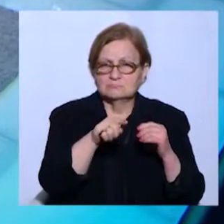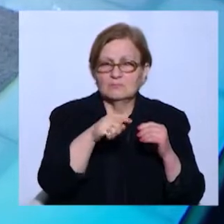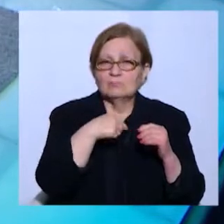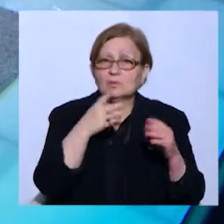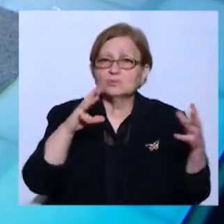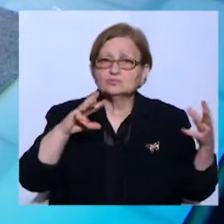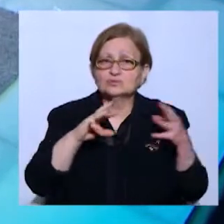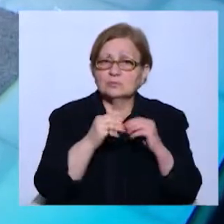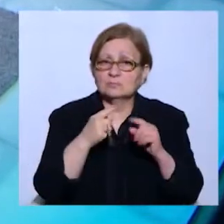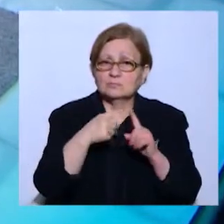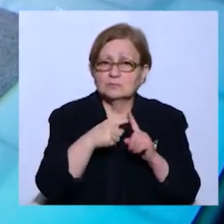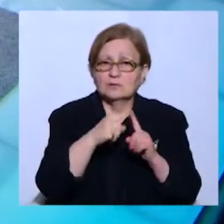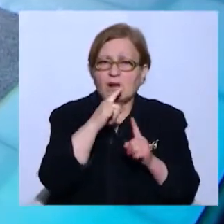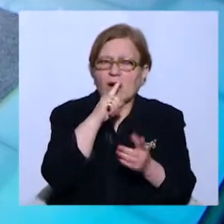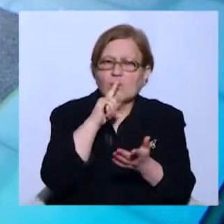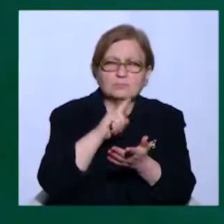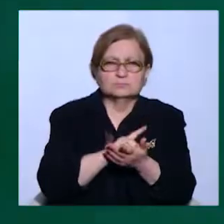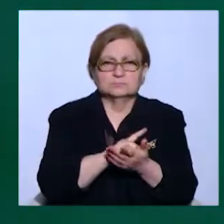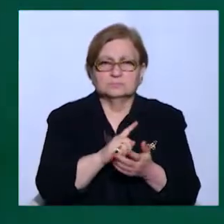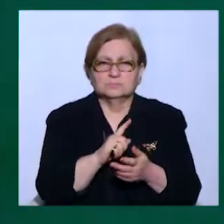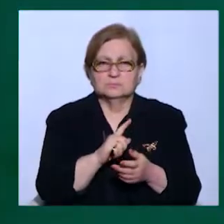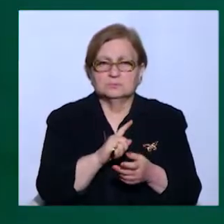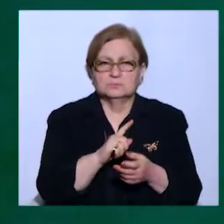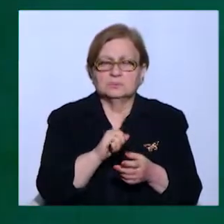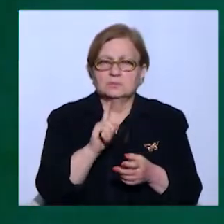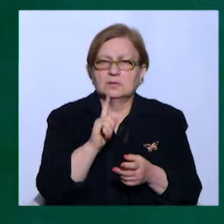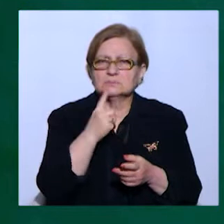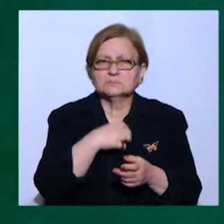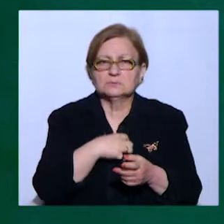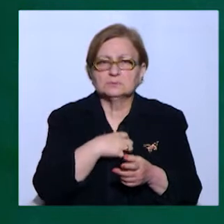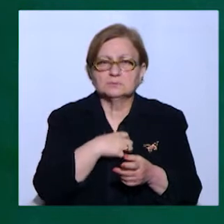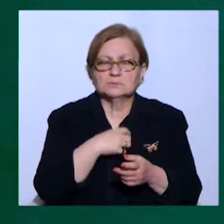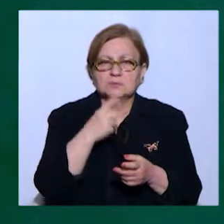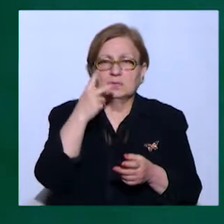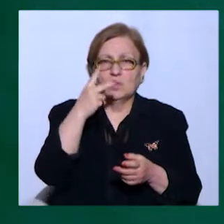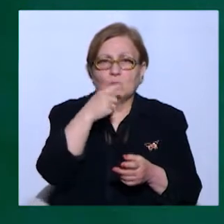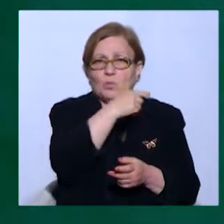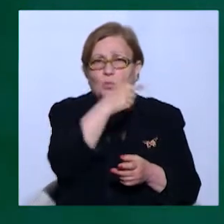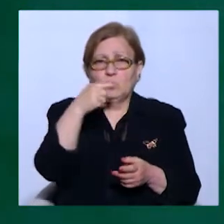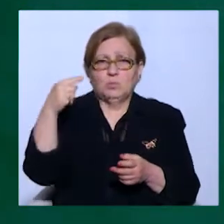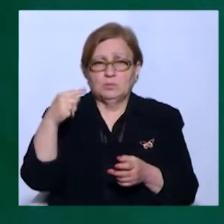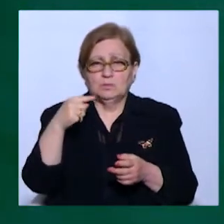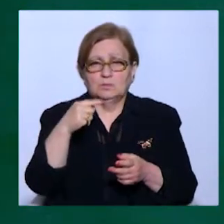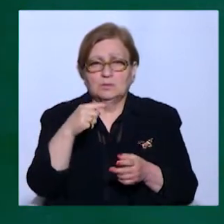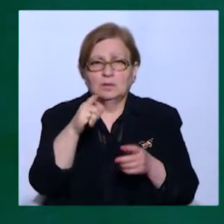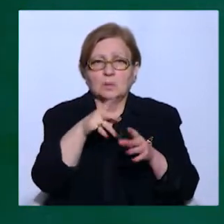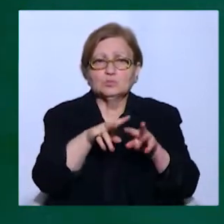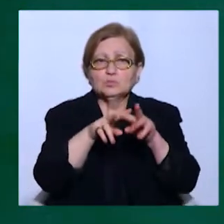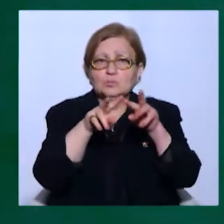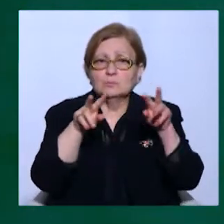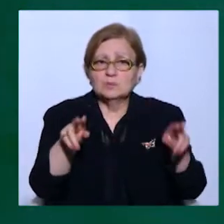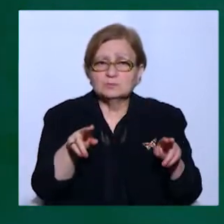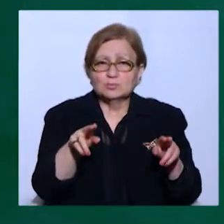შევკრიბო, აუცილებელია. აი ესეთი რამეა, რომ ორ წილადს ვერ შეკრიბა, ვერანაირად თუ ისინი არ არიან ტოლ